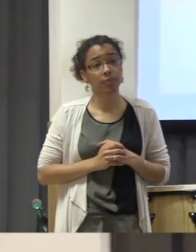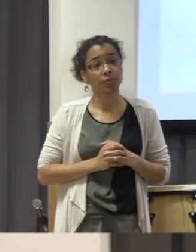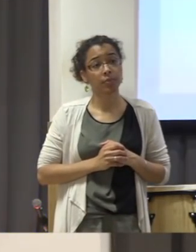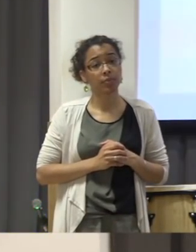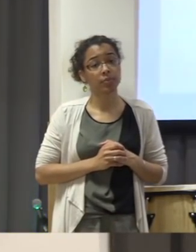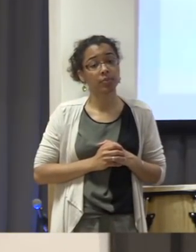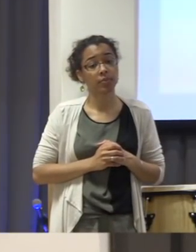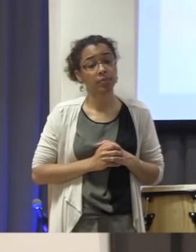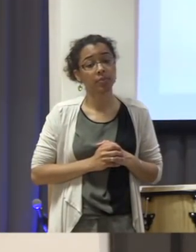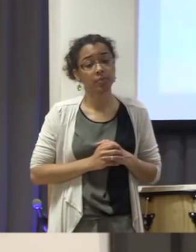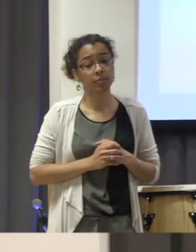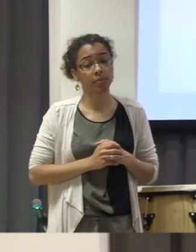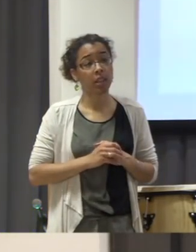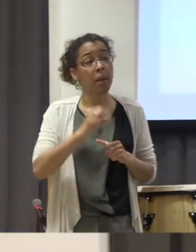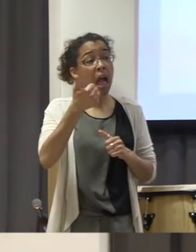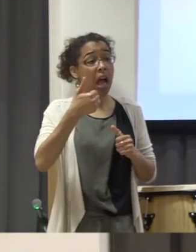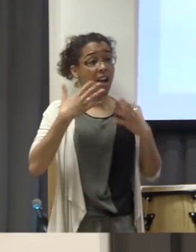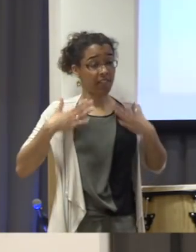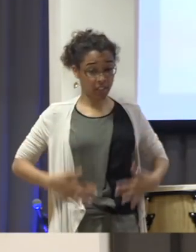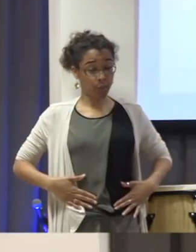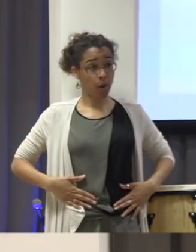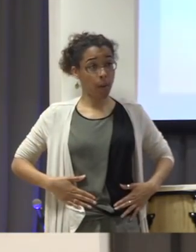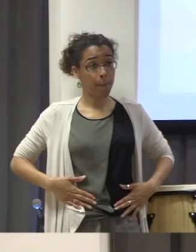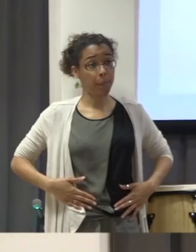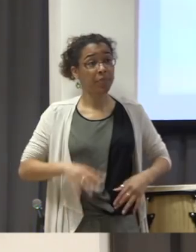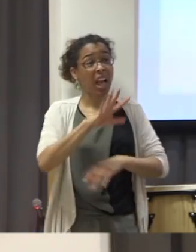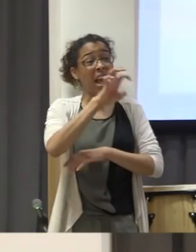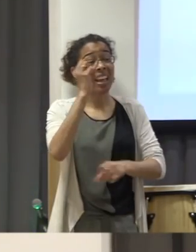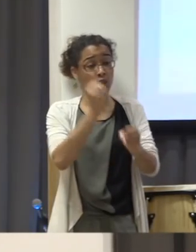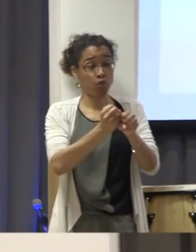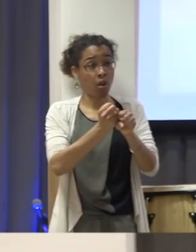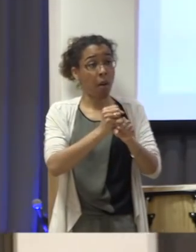Ils ont porté un seul vêtement pendant 40 ans.